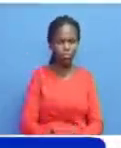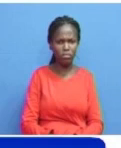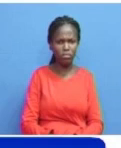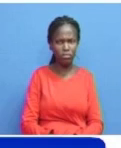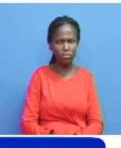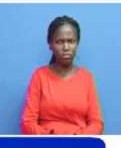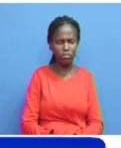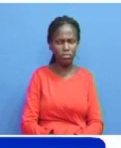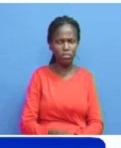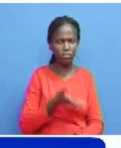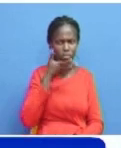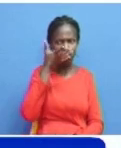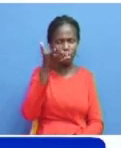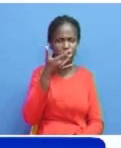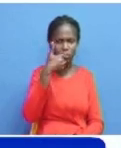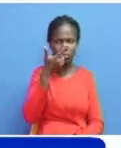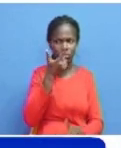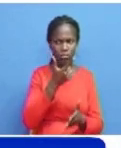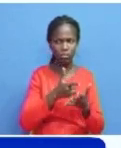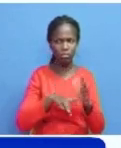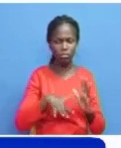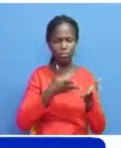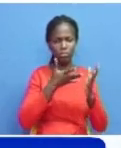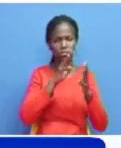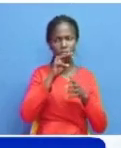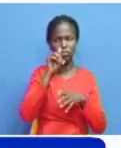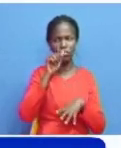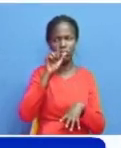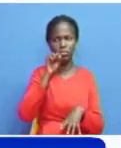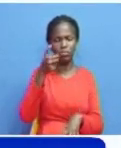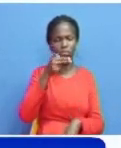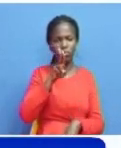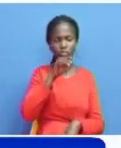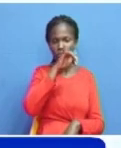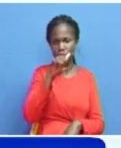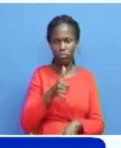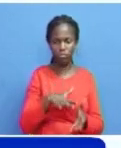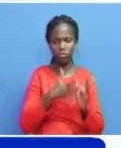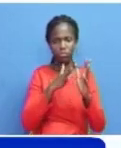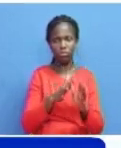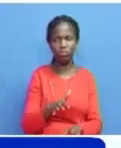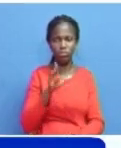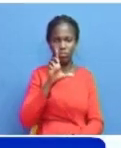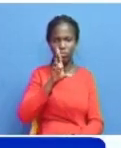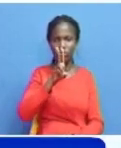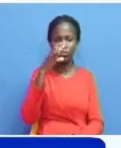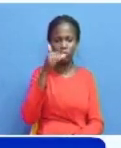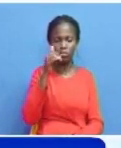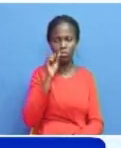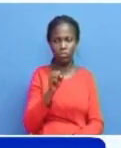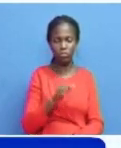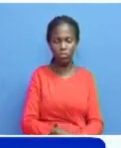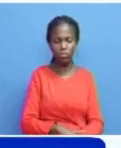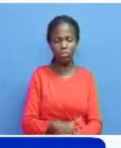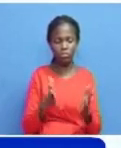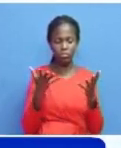Ikiwa na ujumbe unaosema, ongera mashujaa, tuwape makofi. Lucas Wafula Wekesa. Na